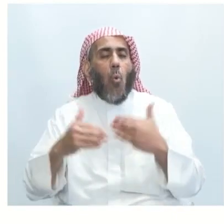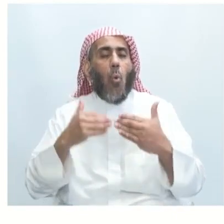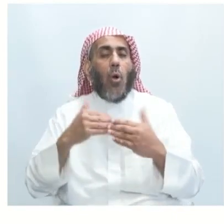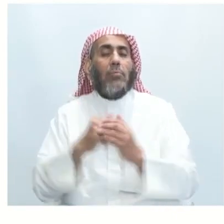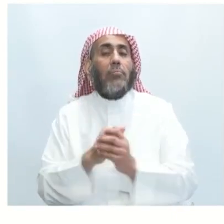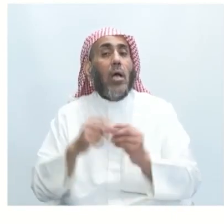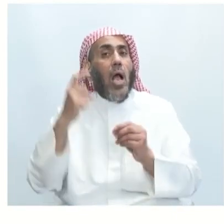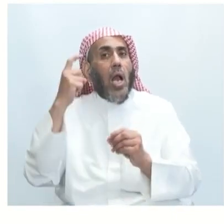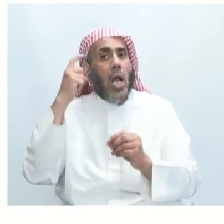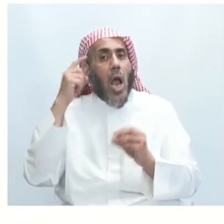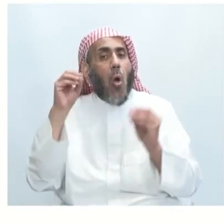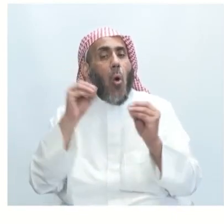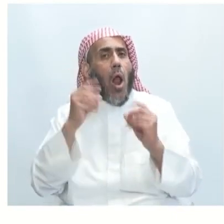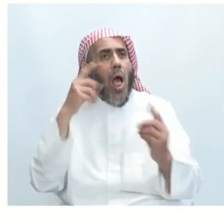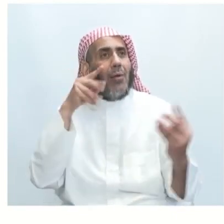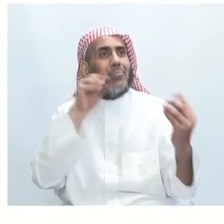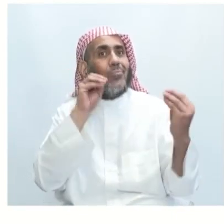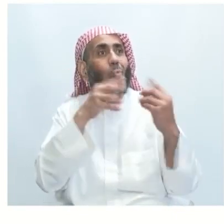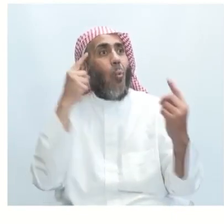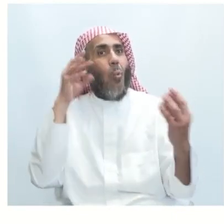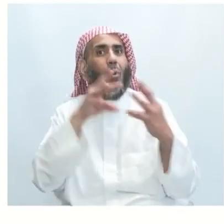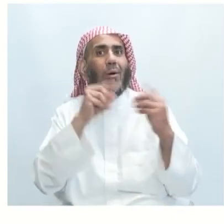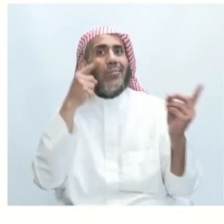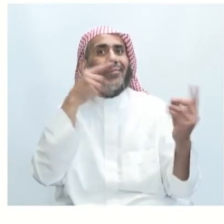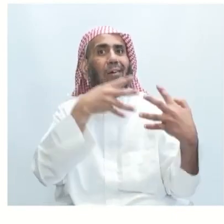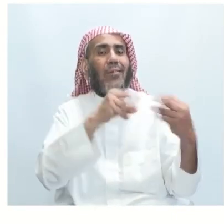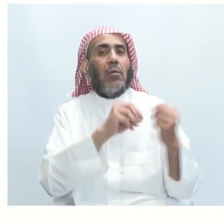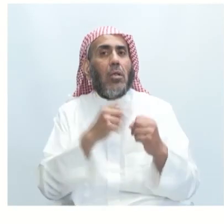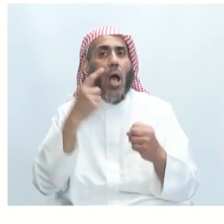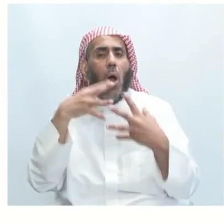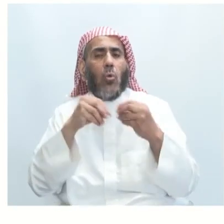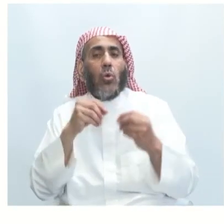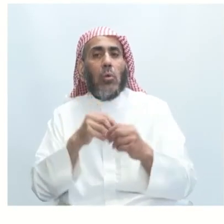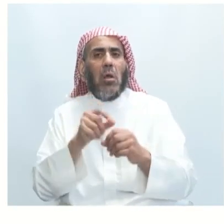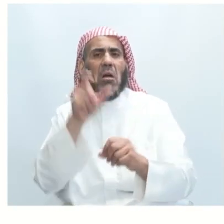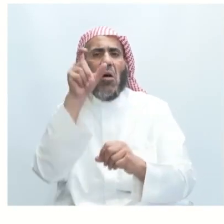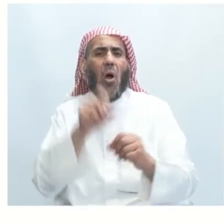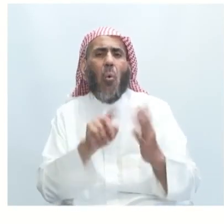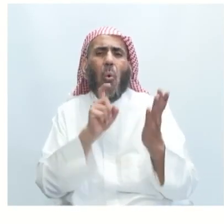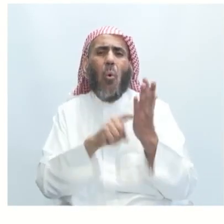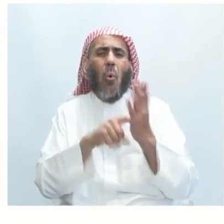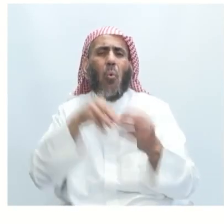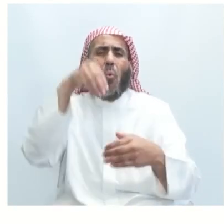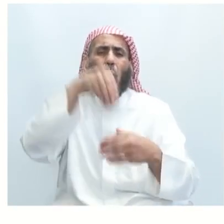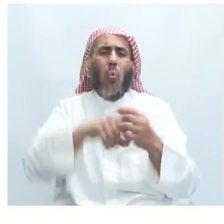تذكرنا وتعرفنا على الشخص القادم عندما ترى قواريرا